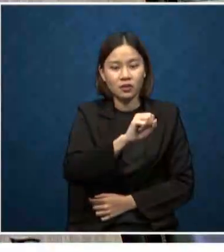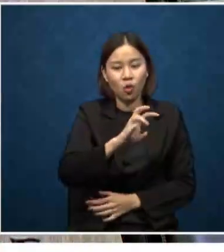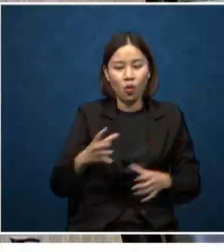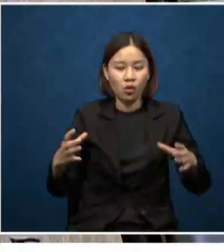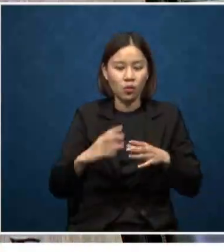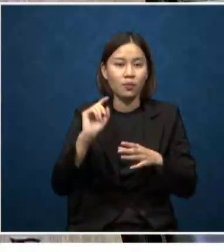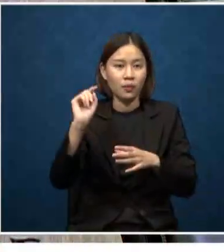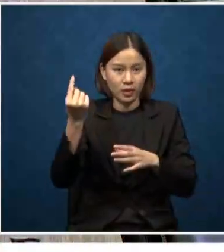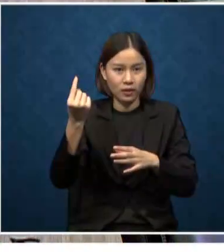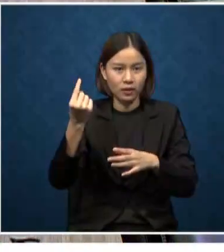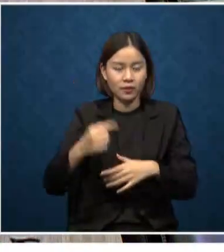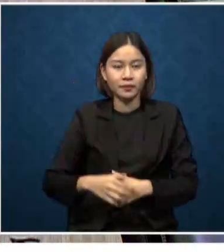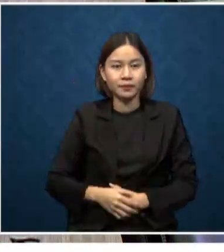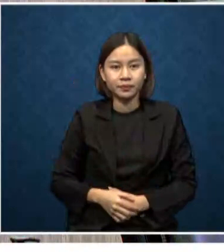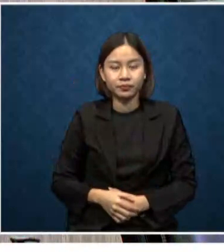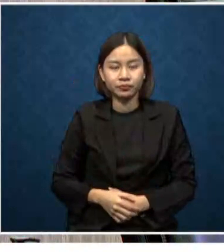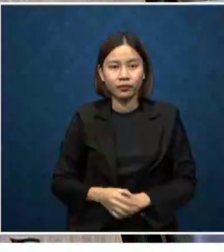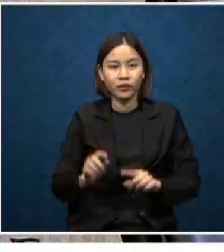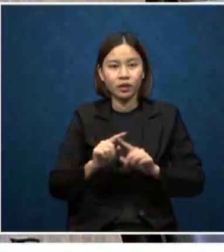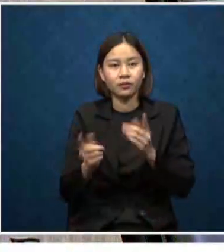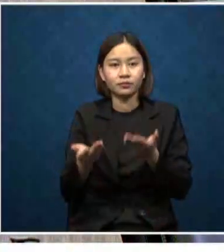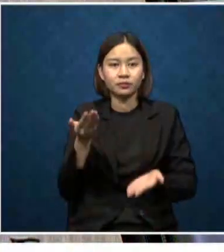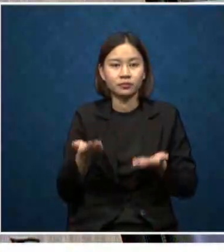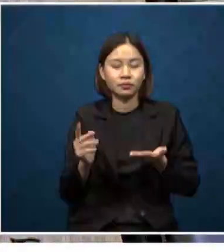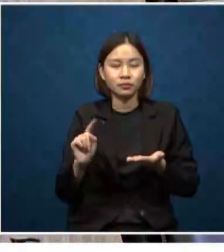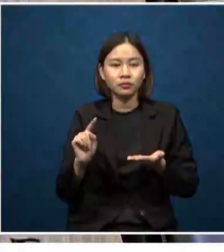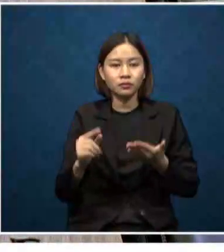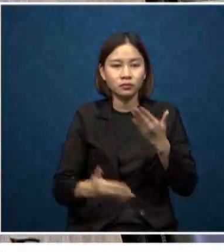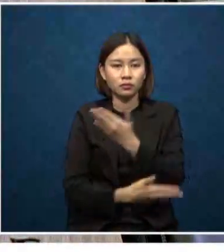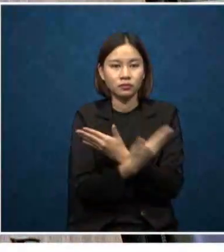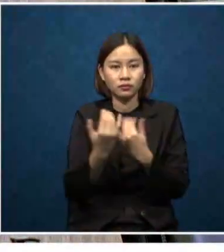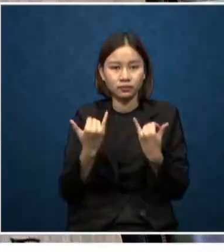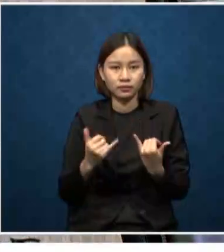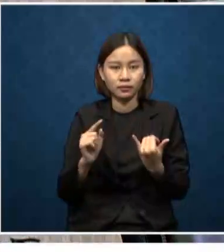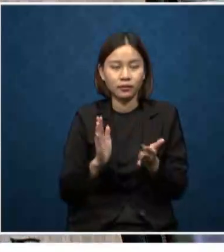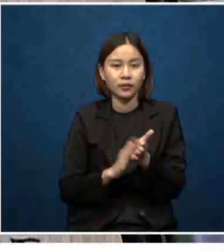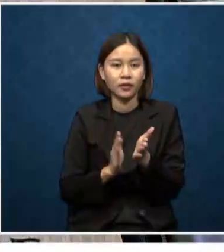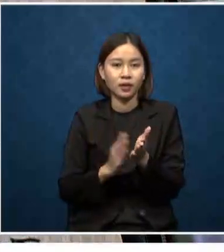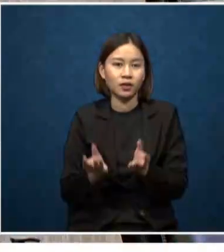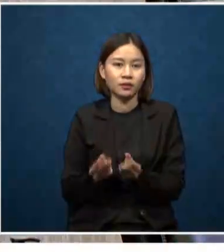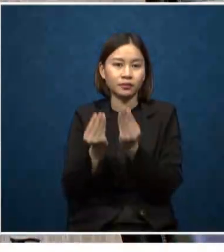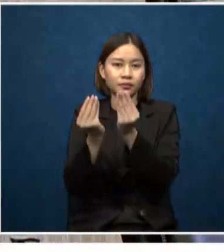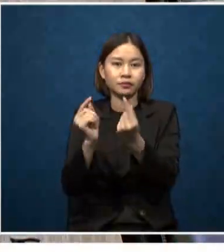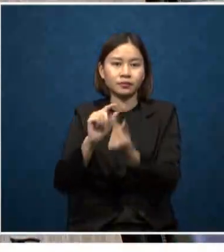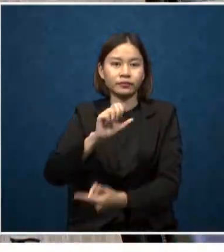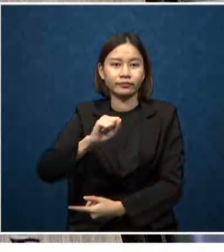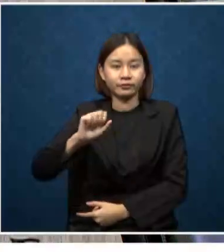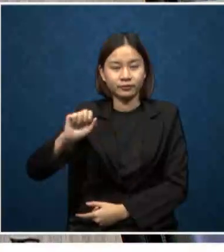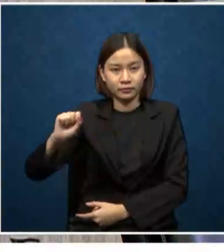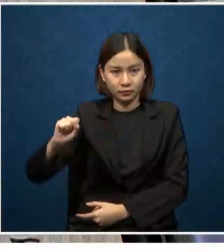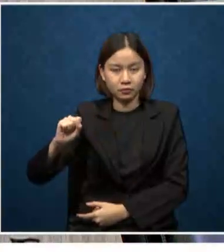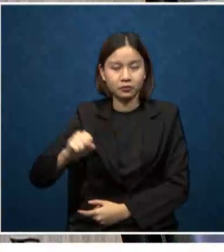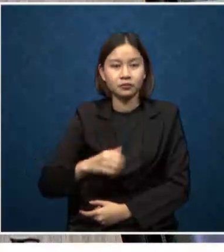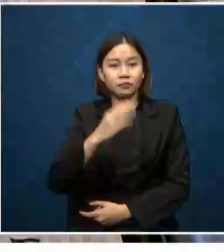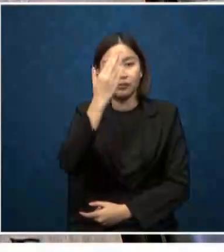ชุดใหม่อย่างไรก็แล้วแต่ก็ถือโอกาสนี้แสดงความยินดีกับสสส